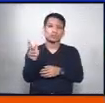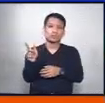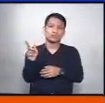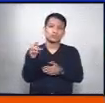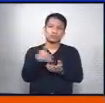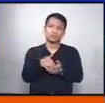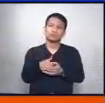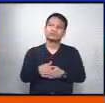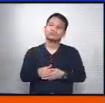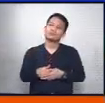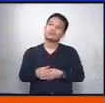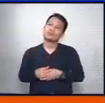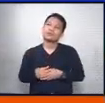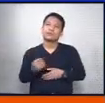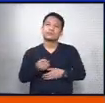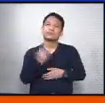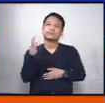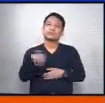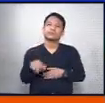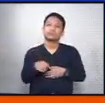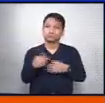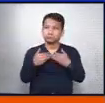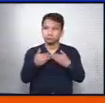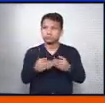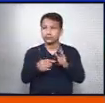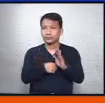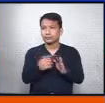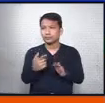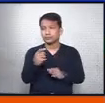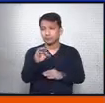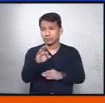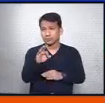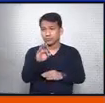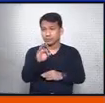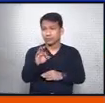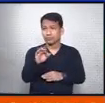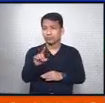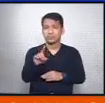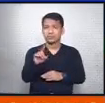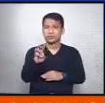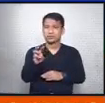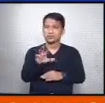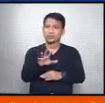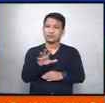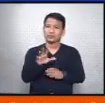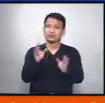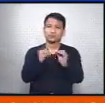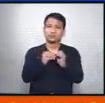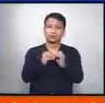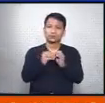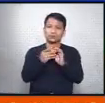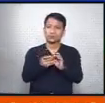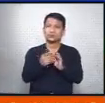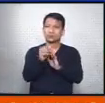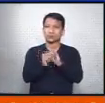120 pesos. Naharap sa kasong paglabag sa Republic Act 9165 o Comprehensive